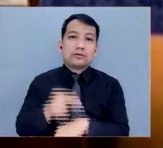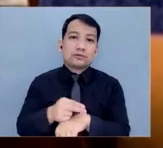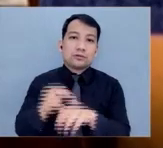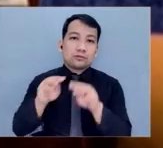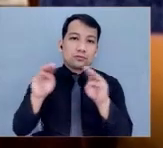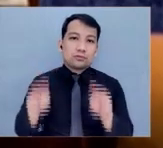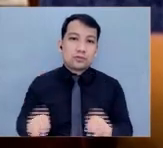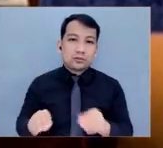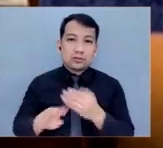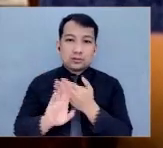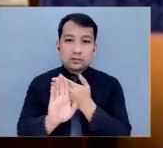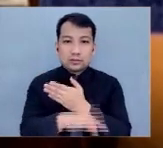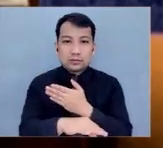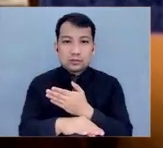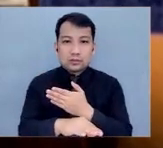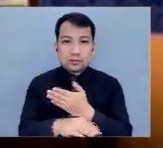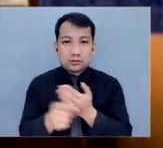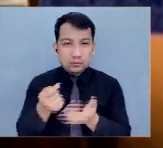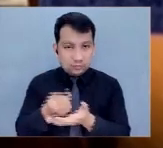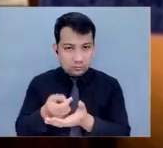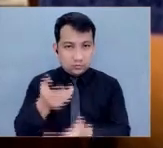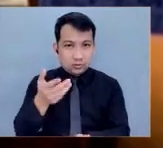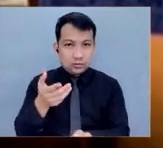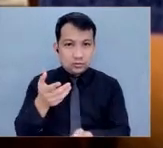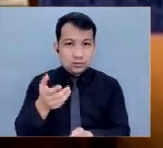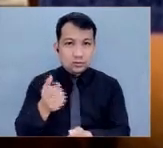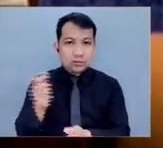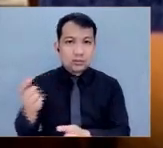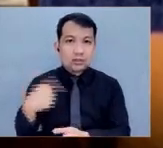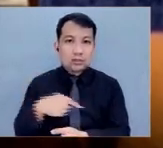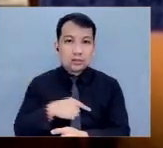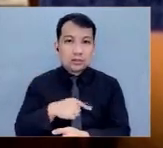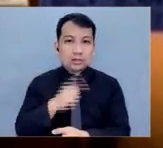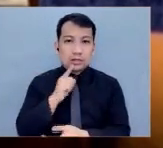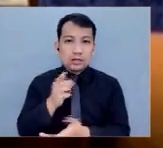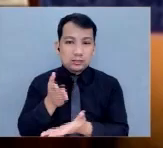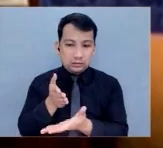return these treasures so that they may be rightfully